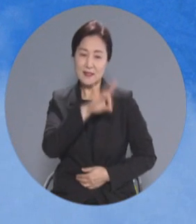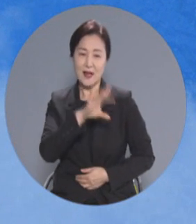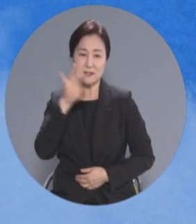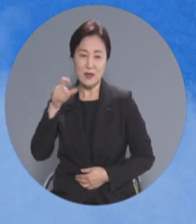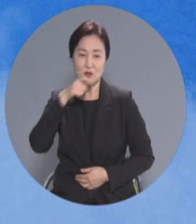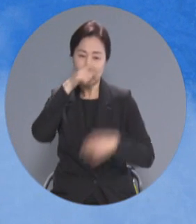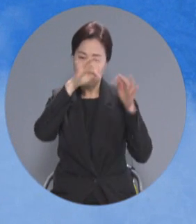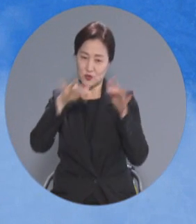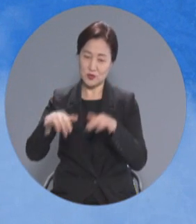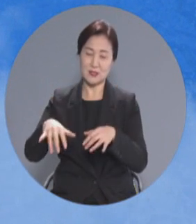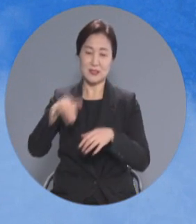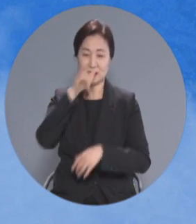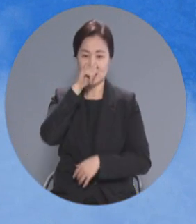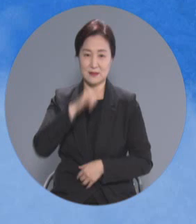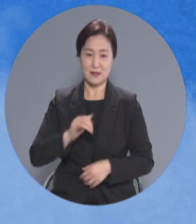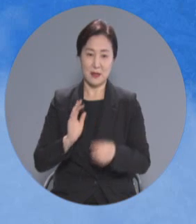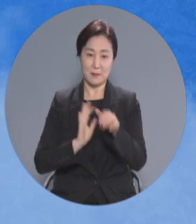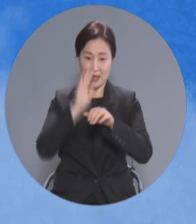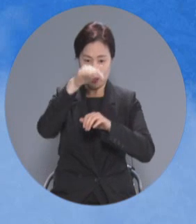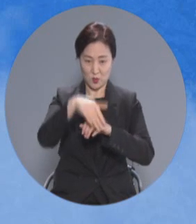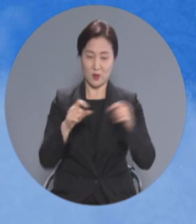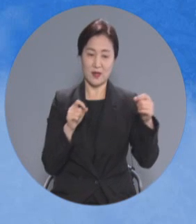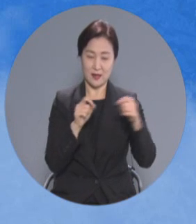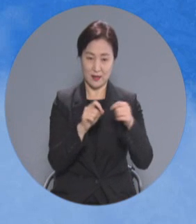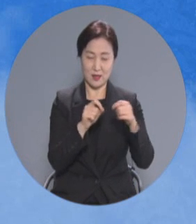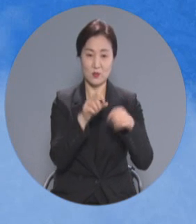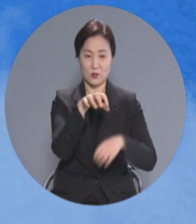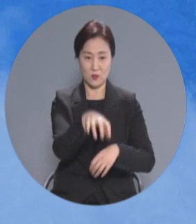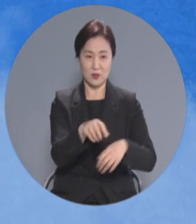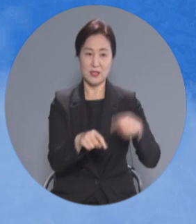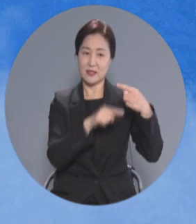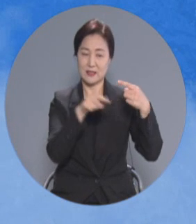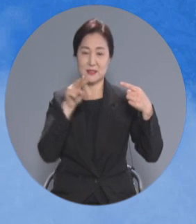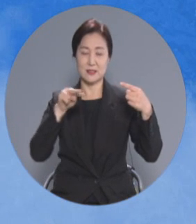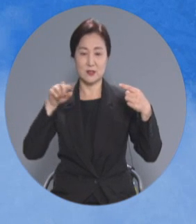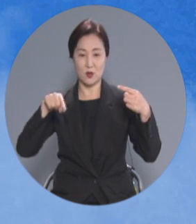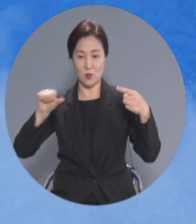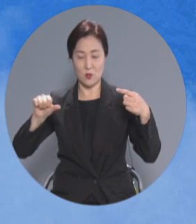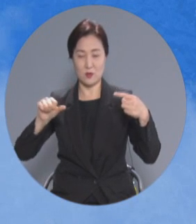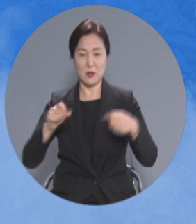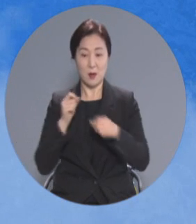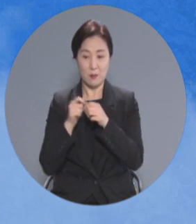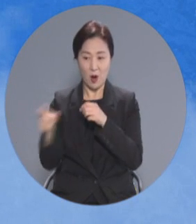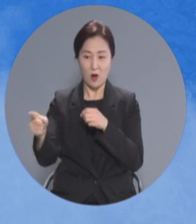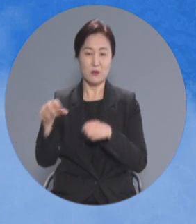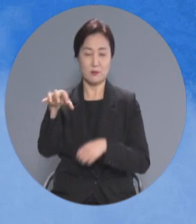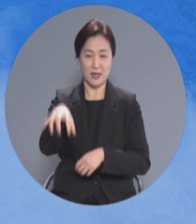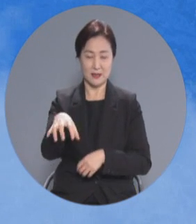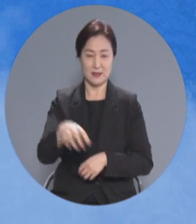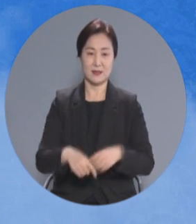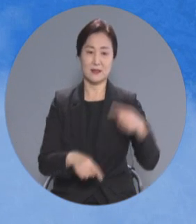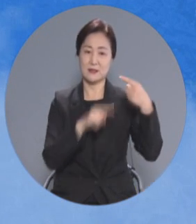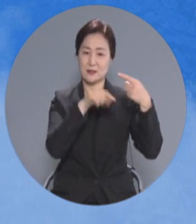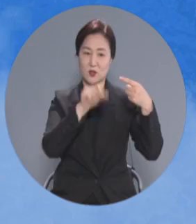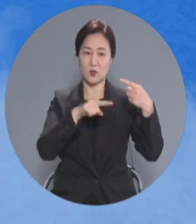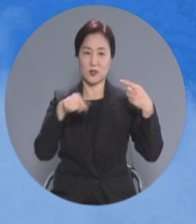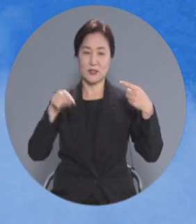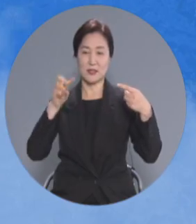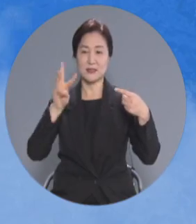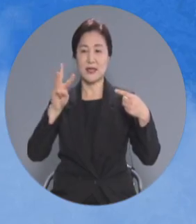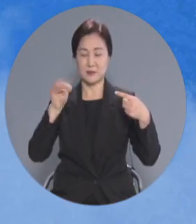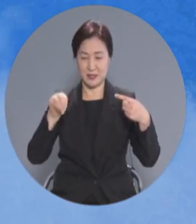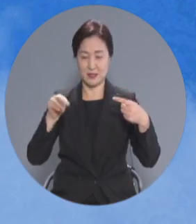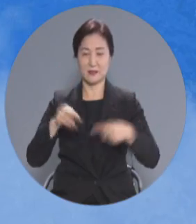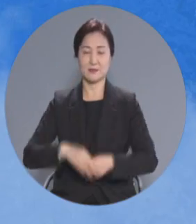비가 내리겠습니다 파도는 남의 서보 앞바다에서 1 에서 2.5m 먼 바다에서 1.5 에서 4m